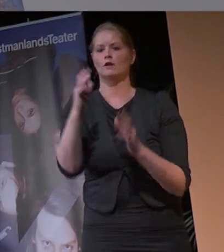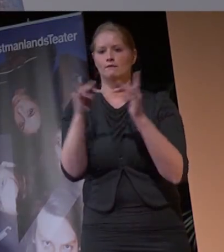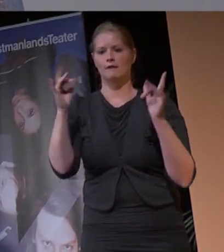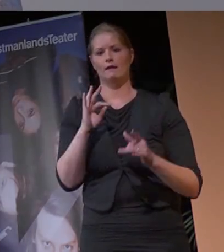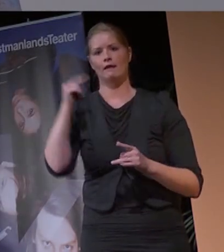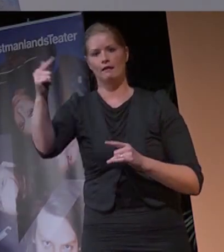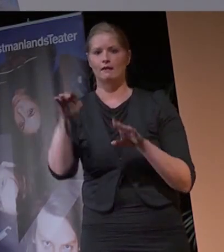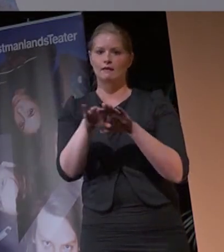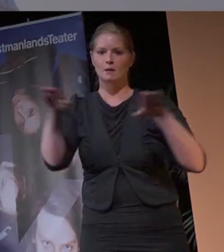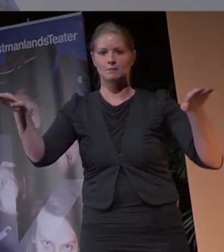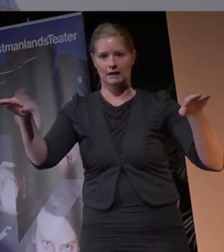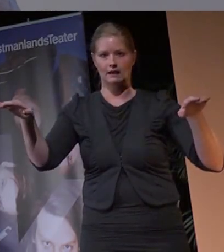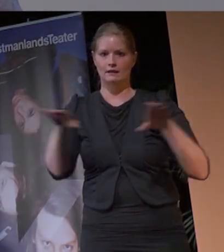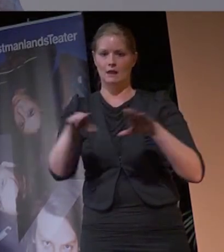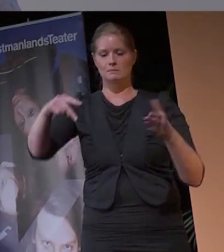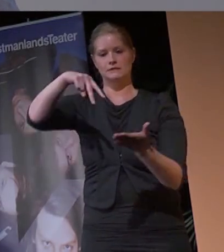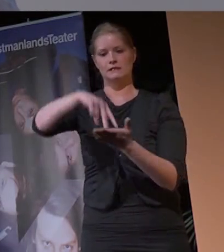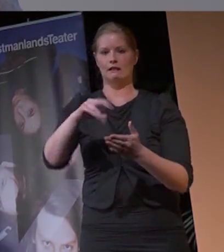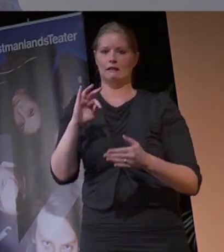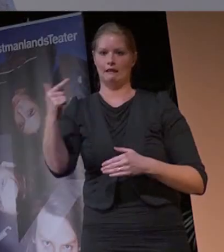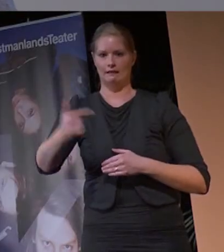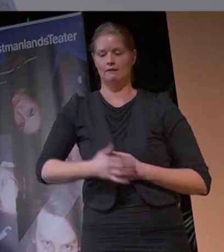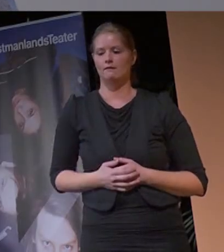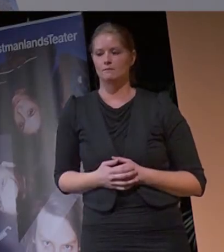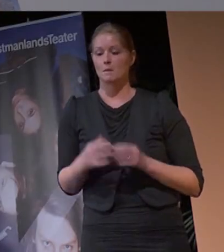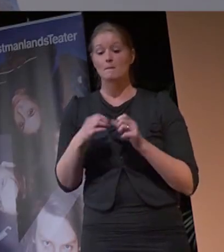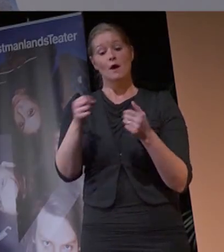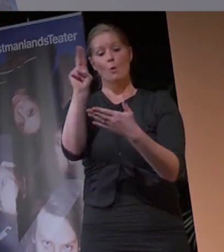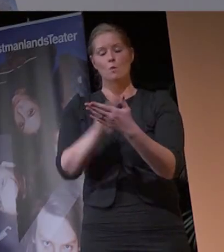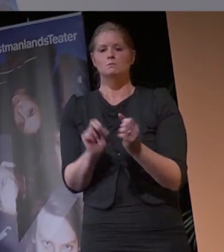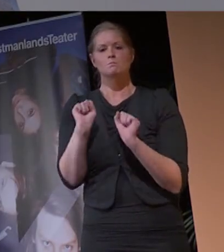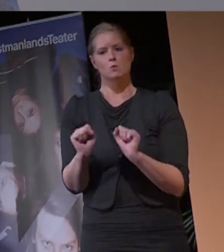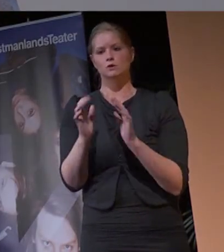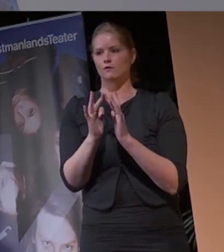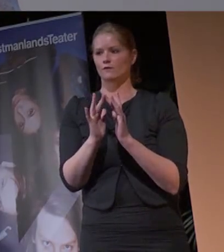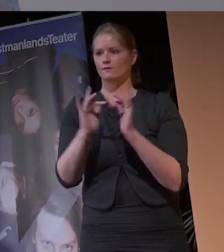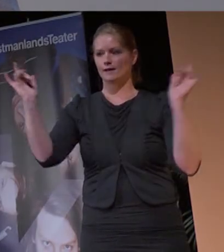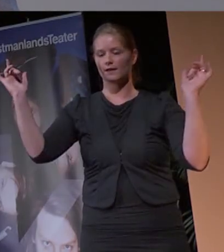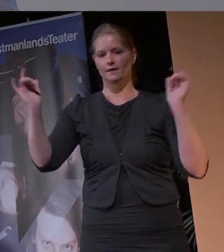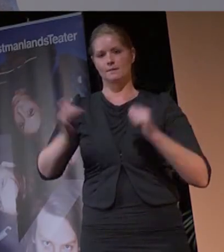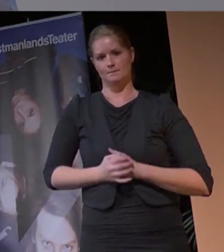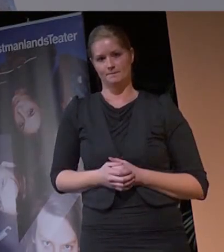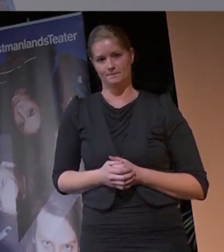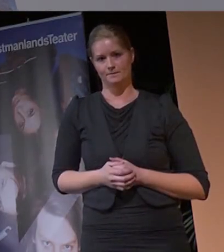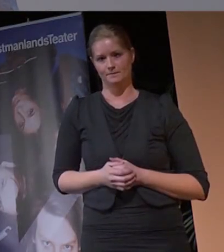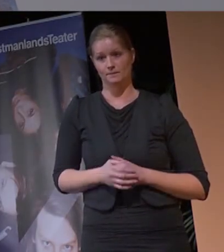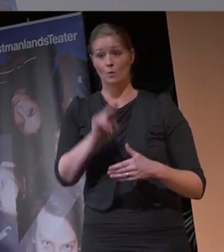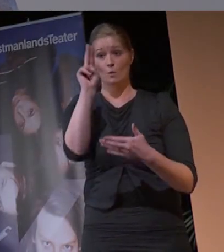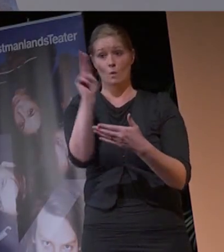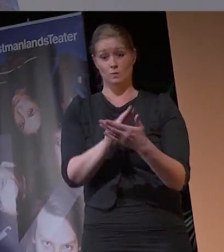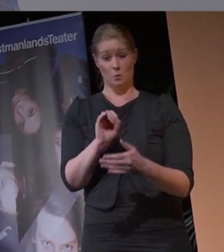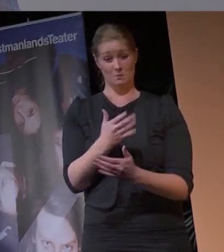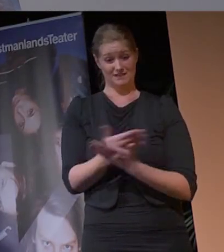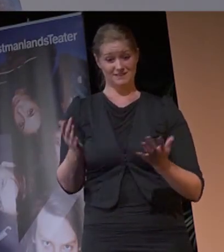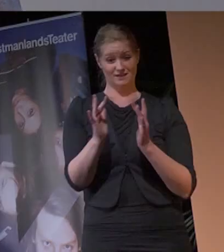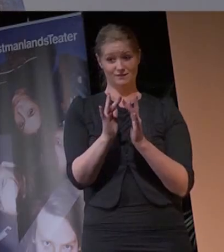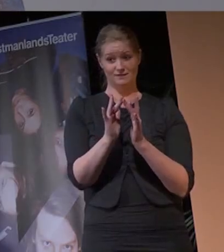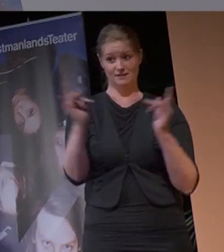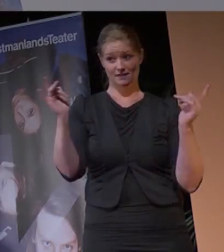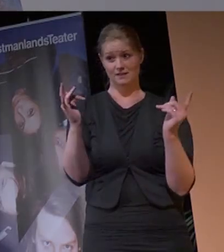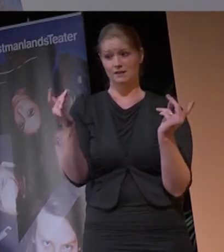jämställdhet. Men konsten måste vara fri. Konst som inte är fri är mer